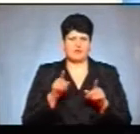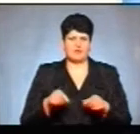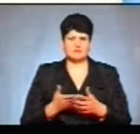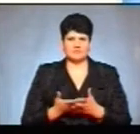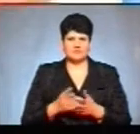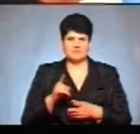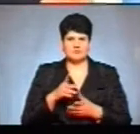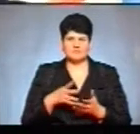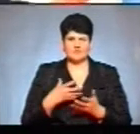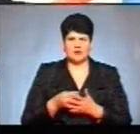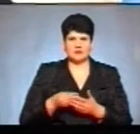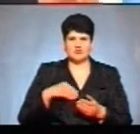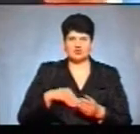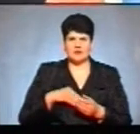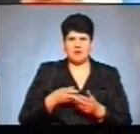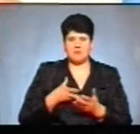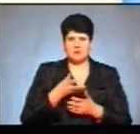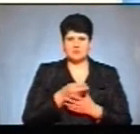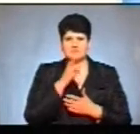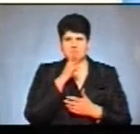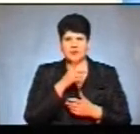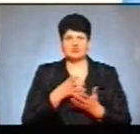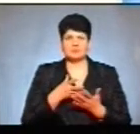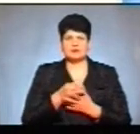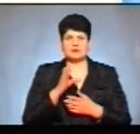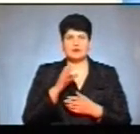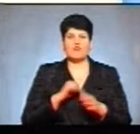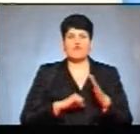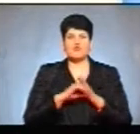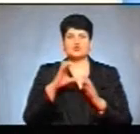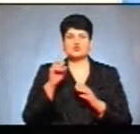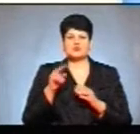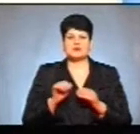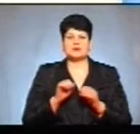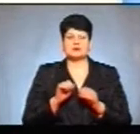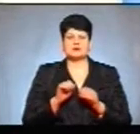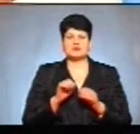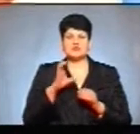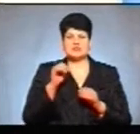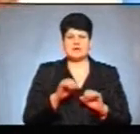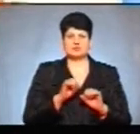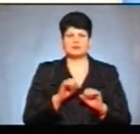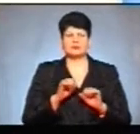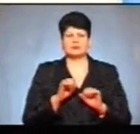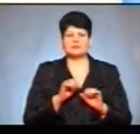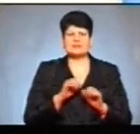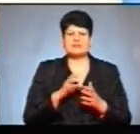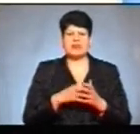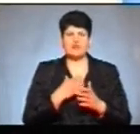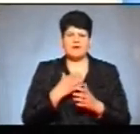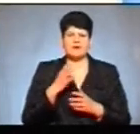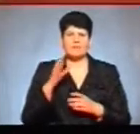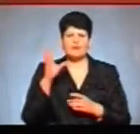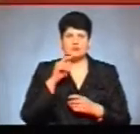зарплату, а щоб платили фонд соціального страхування. І от таких хитрих у нас не тільки в Тернопільській області багато, по всій